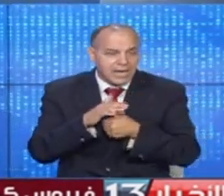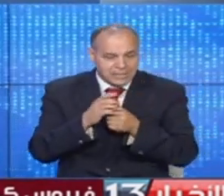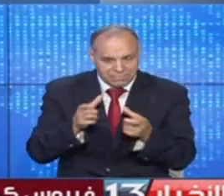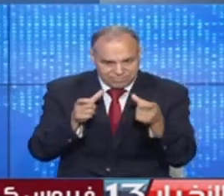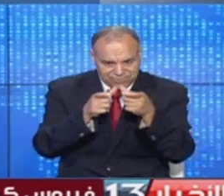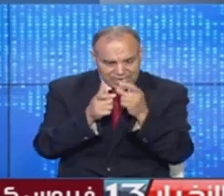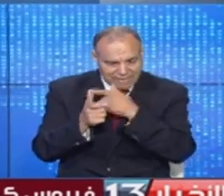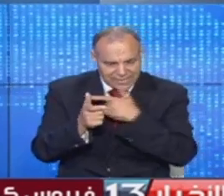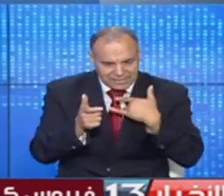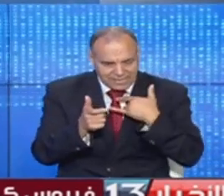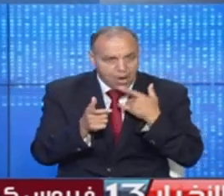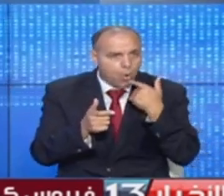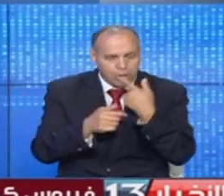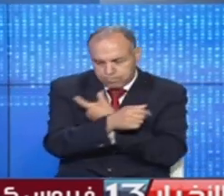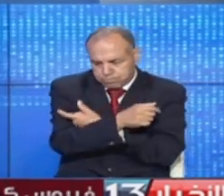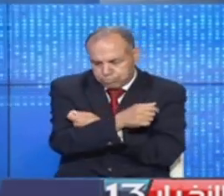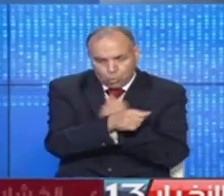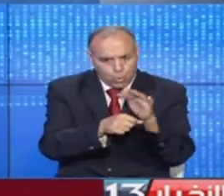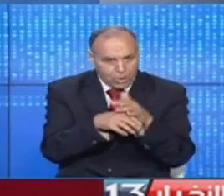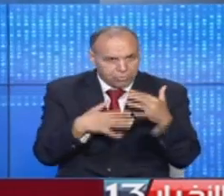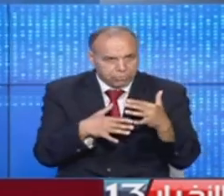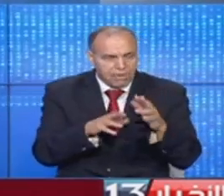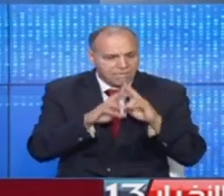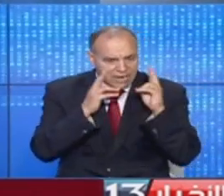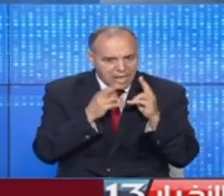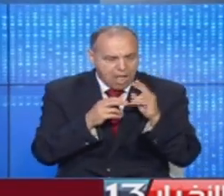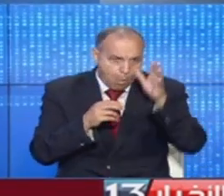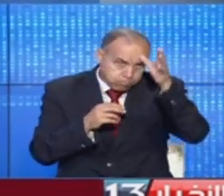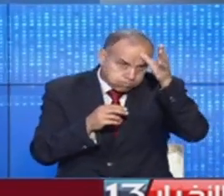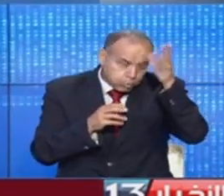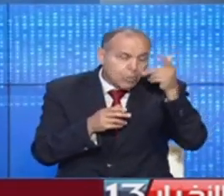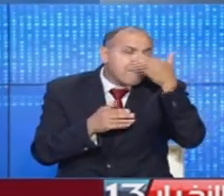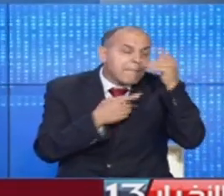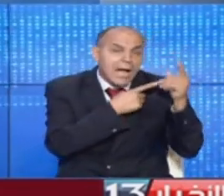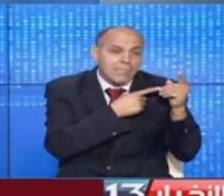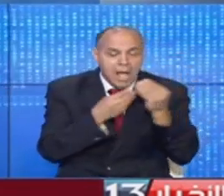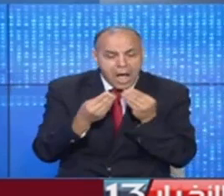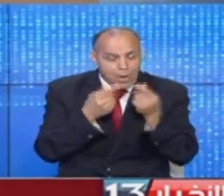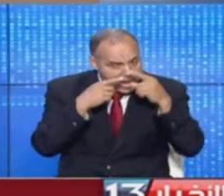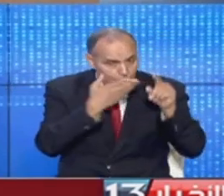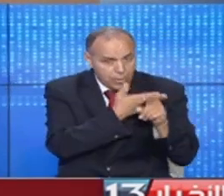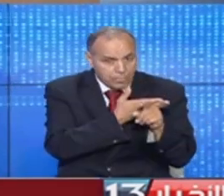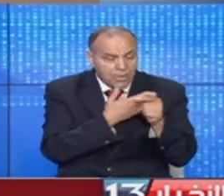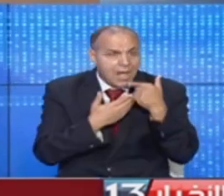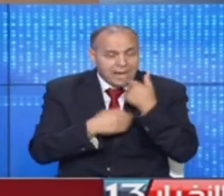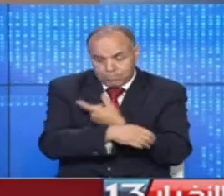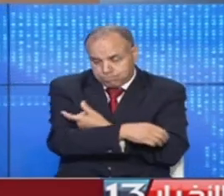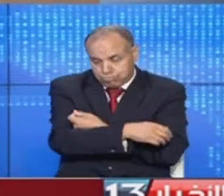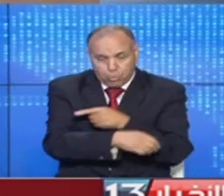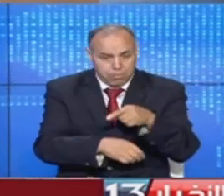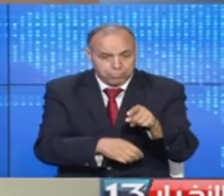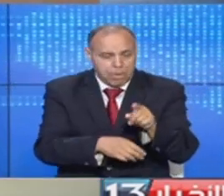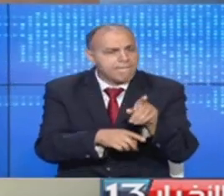المكلف ب تطوير لقاح كرون العالم المغربي منصف سلاوي في حوار اعلامي ان اللقاء سيكون